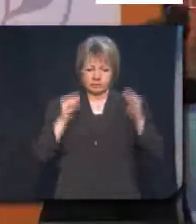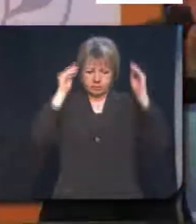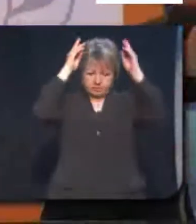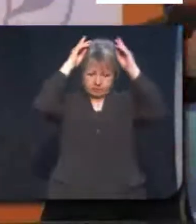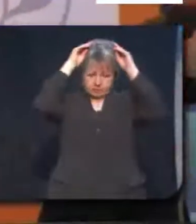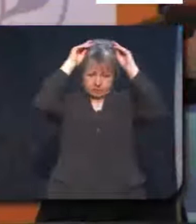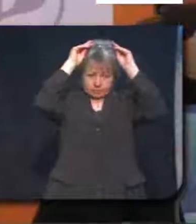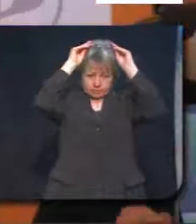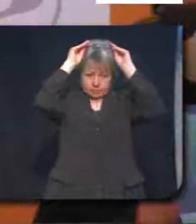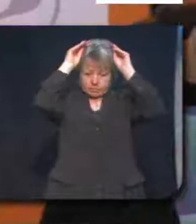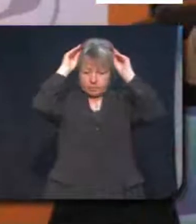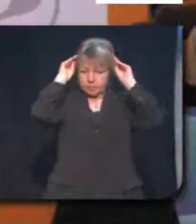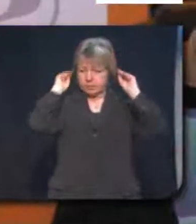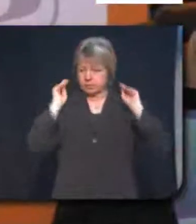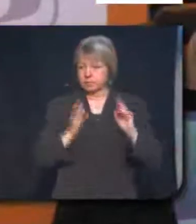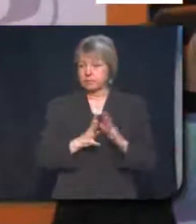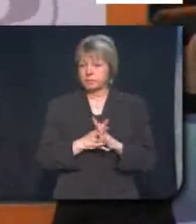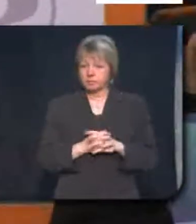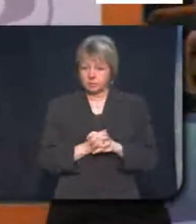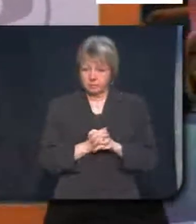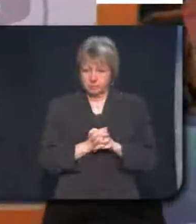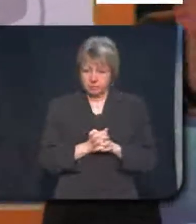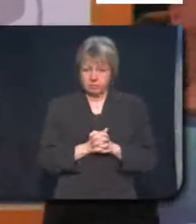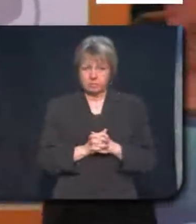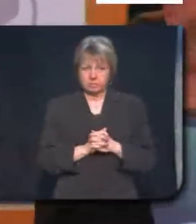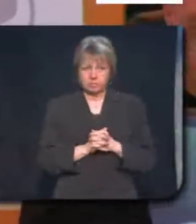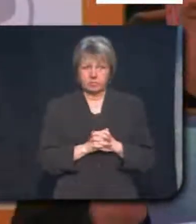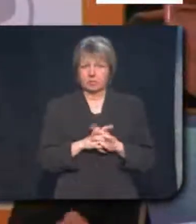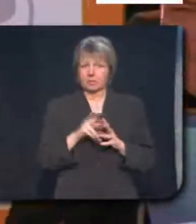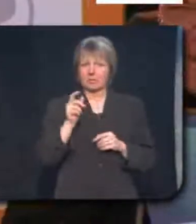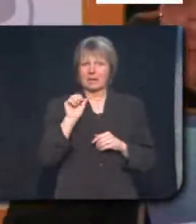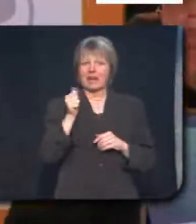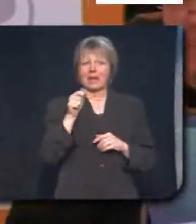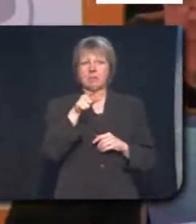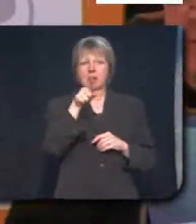so trotzdem die Frage möchte den Antrag jemand übernehmen